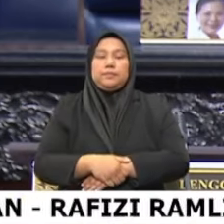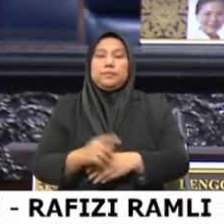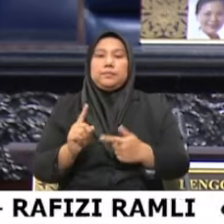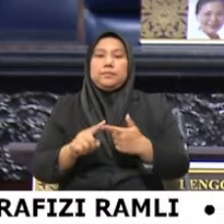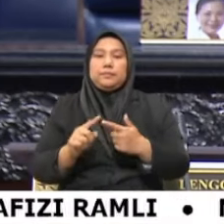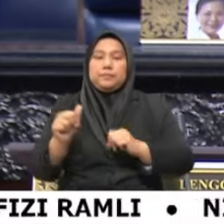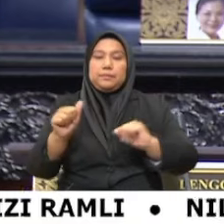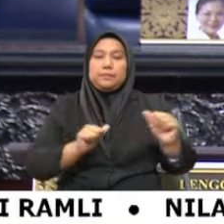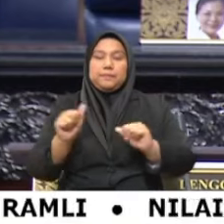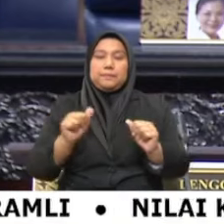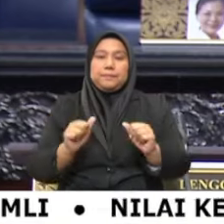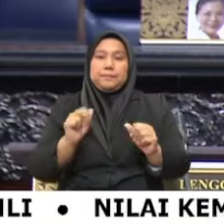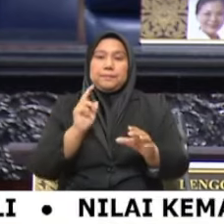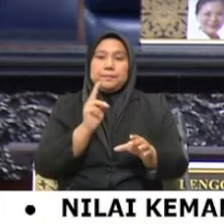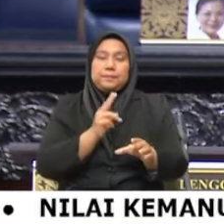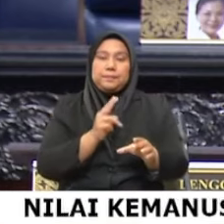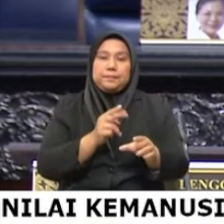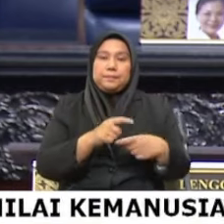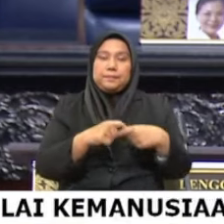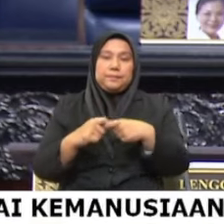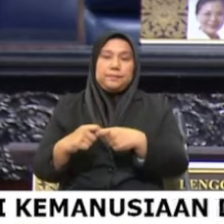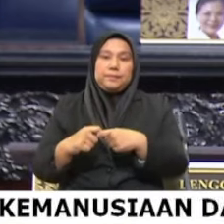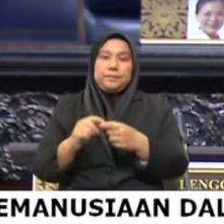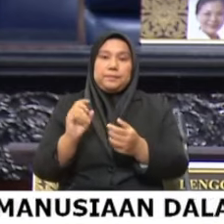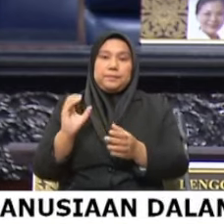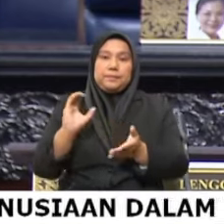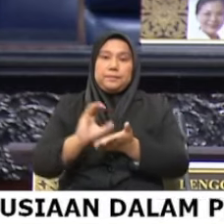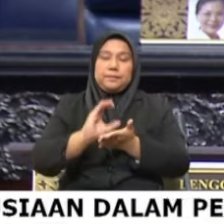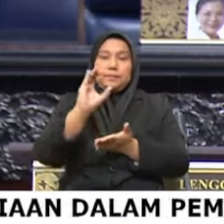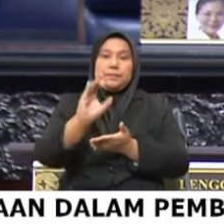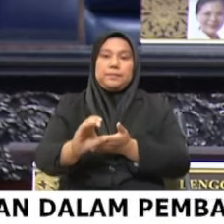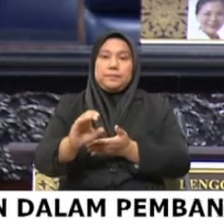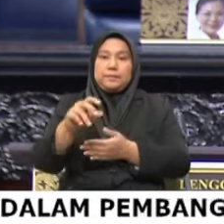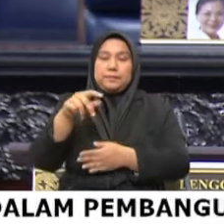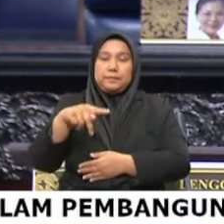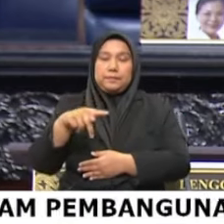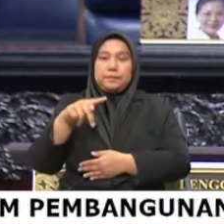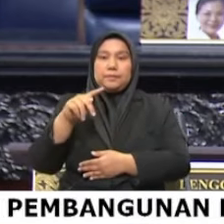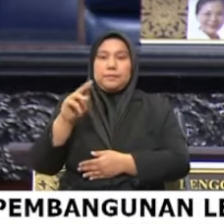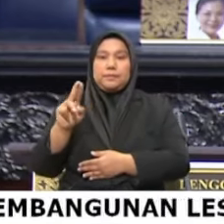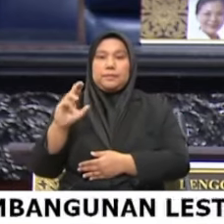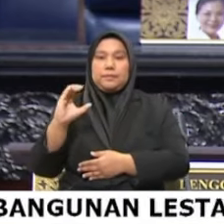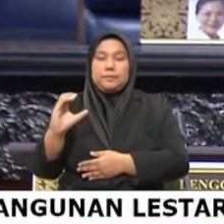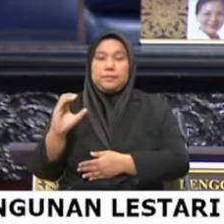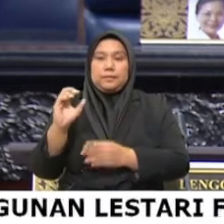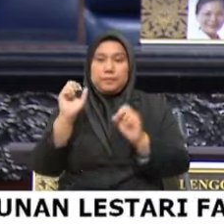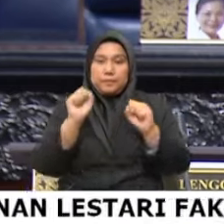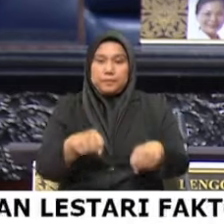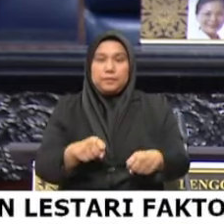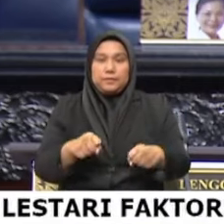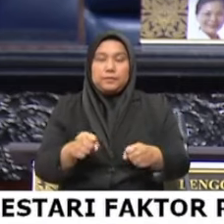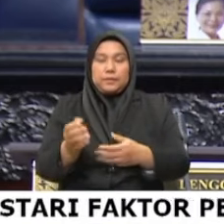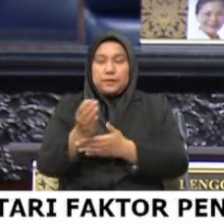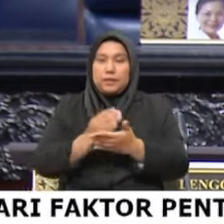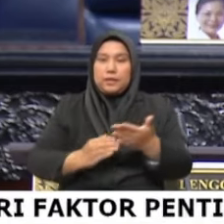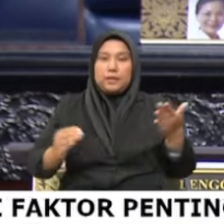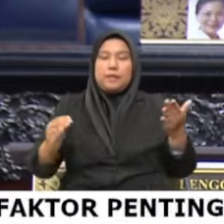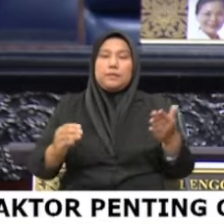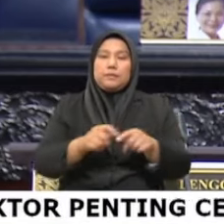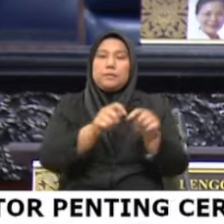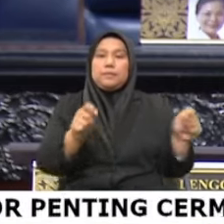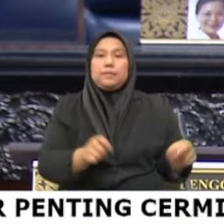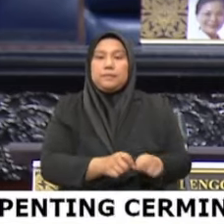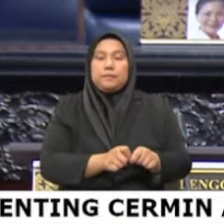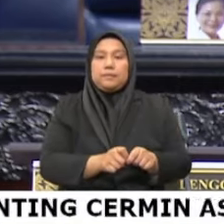Kedua, aktiviti berkaitan pelabuhan dan logistik. POIC Lahad Datu berpotensi menjadi hub logistik